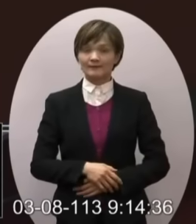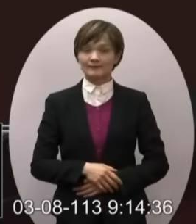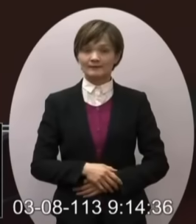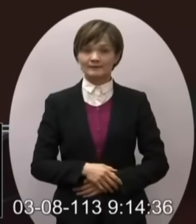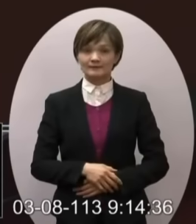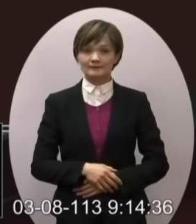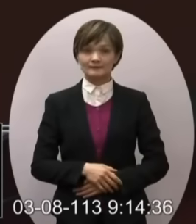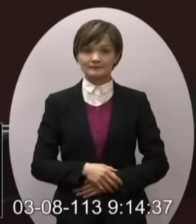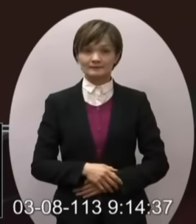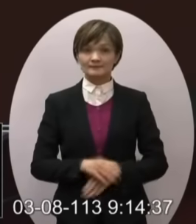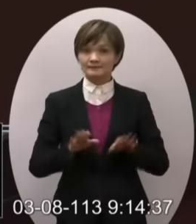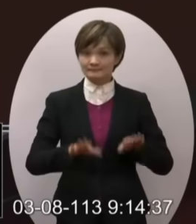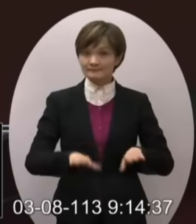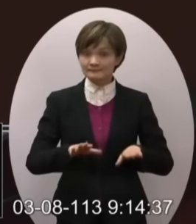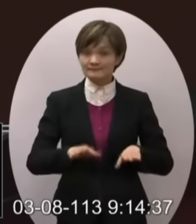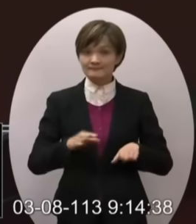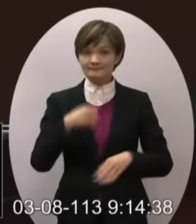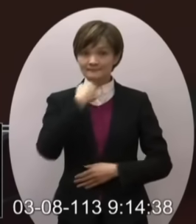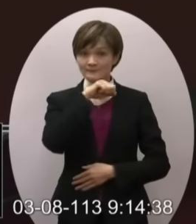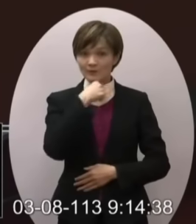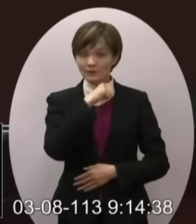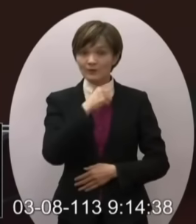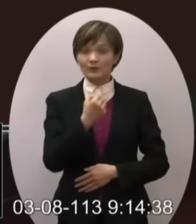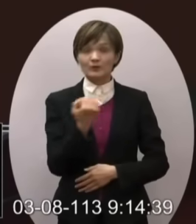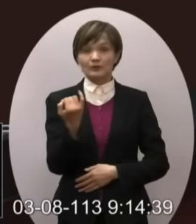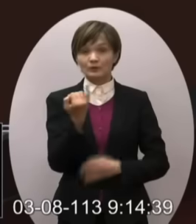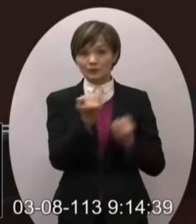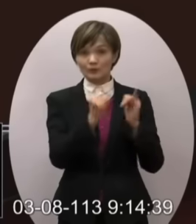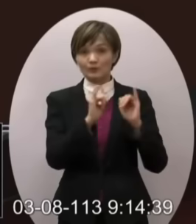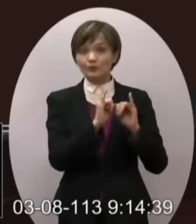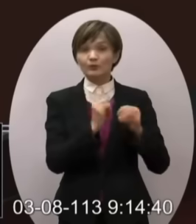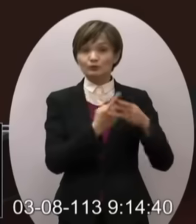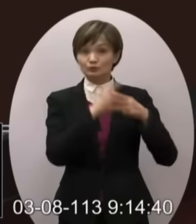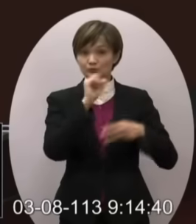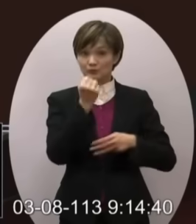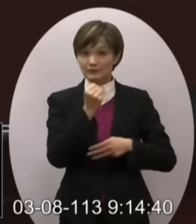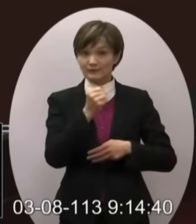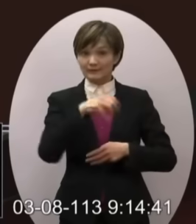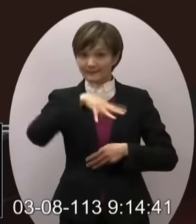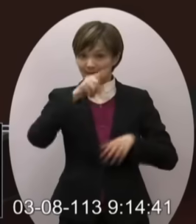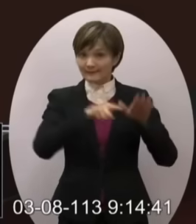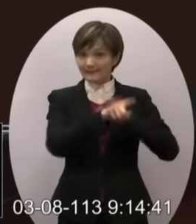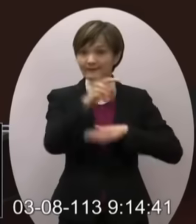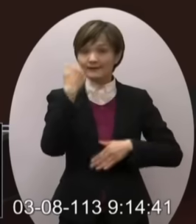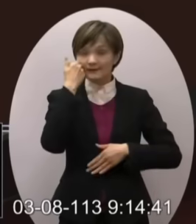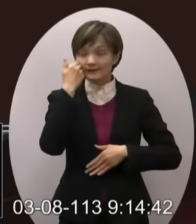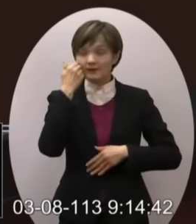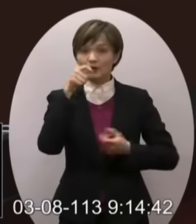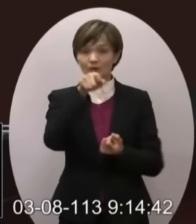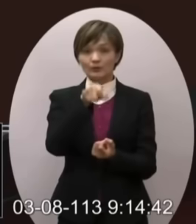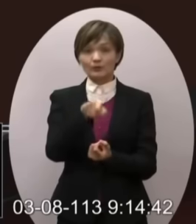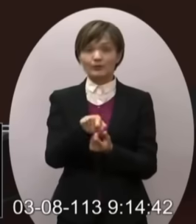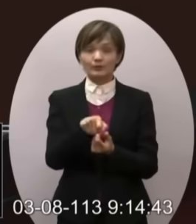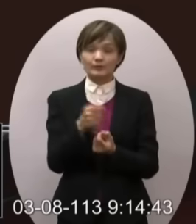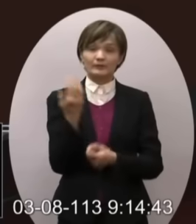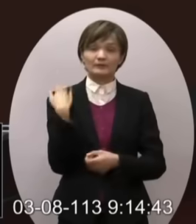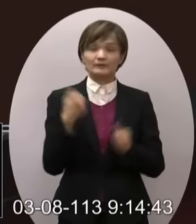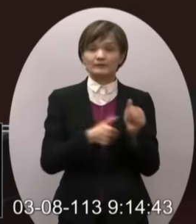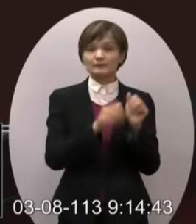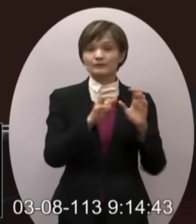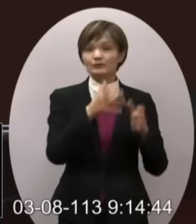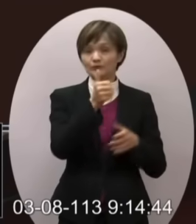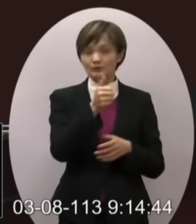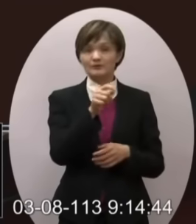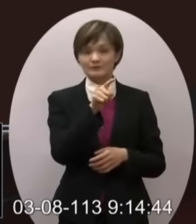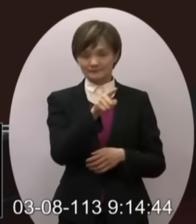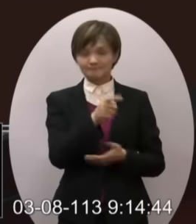向当代台湾女性主义的先锋吕秀莲前副总统表达敬意。现代时代的